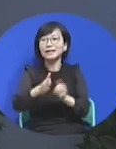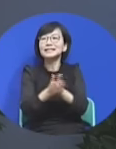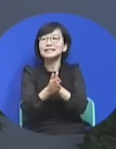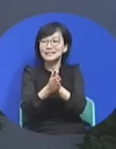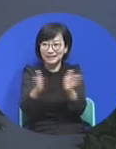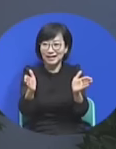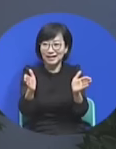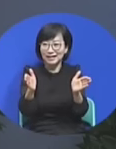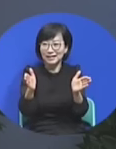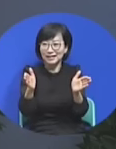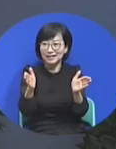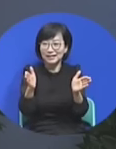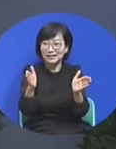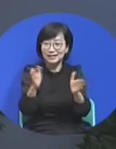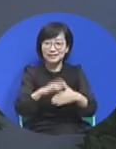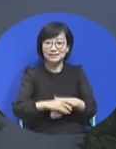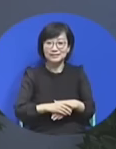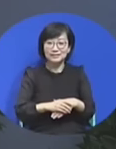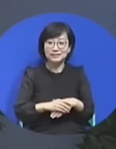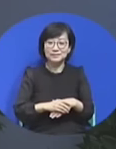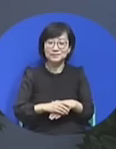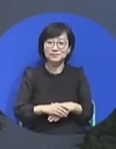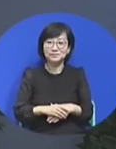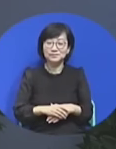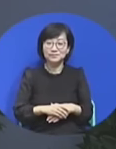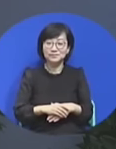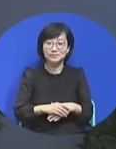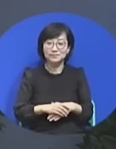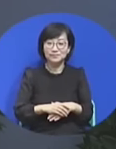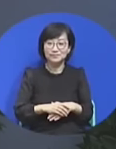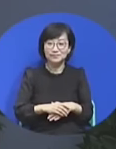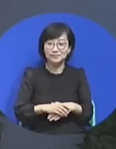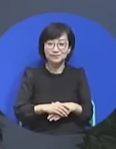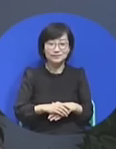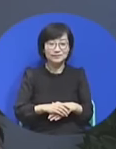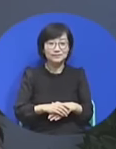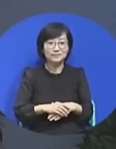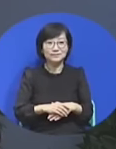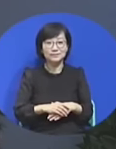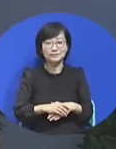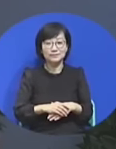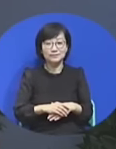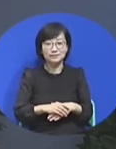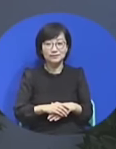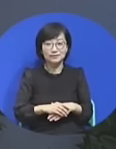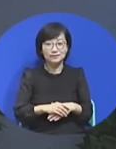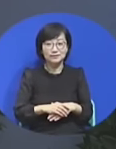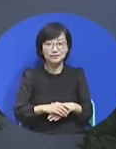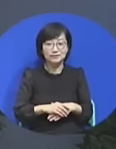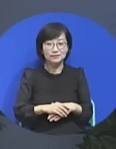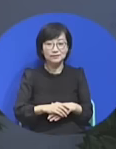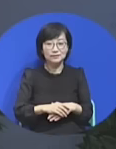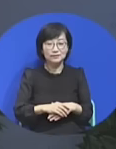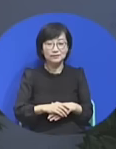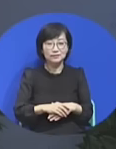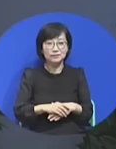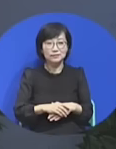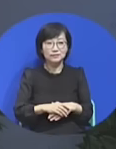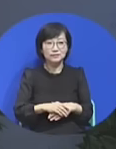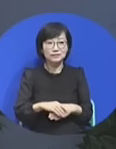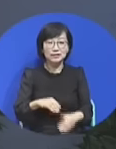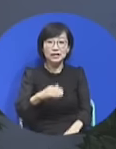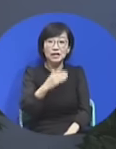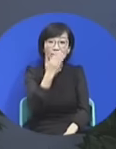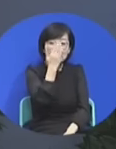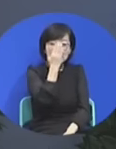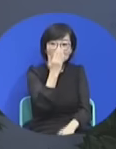민족은 어떻게 되어 있었습니까? And what kind of state were the Israelites in at this time? 이스라엘 민족은요, 애국 아닙니다.